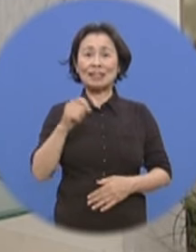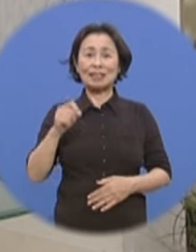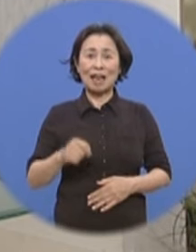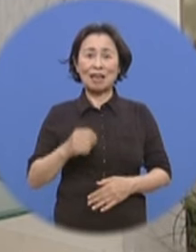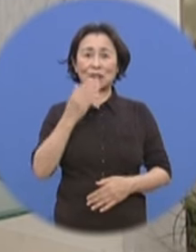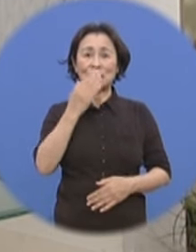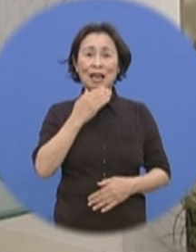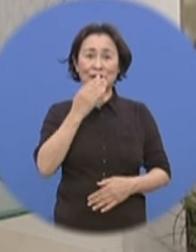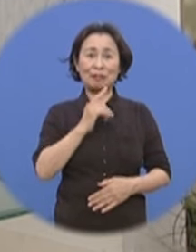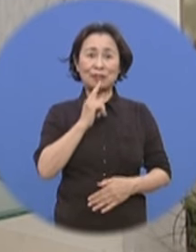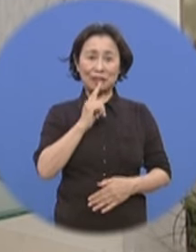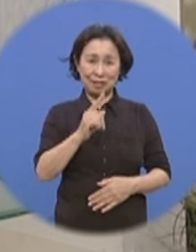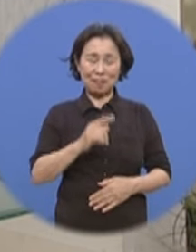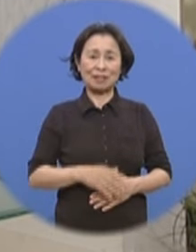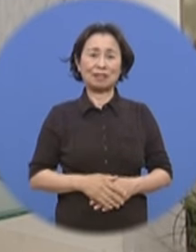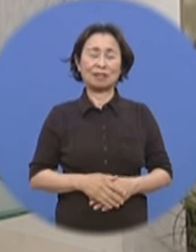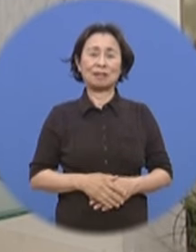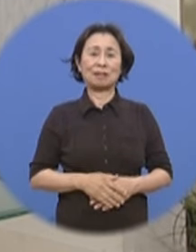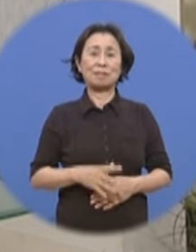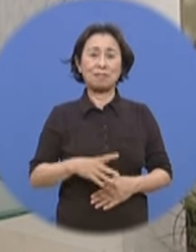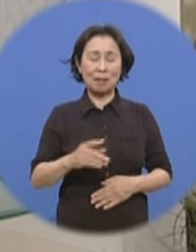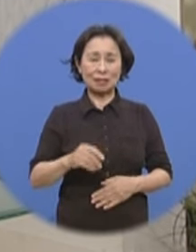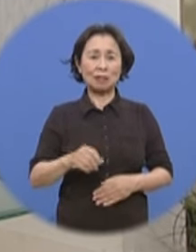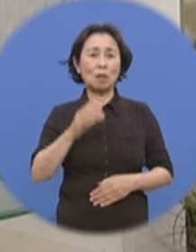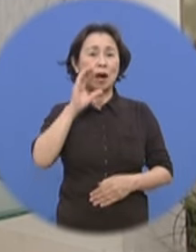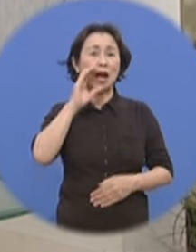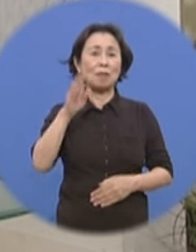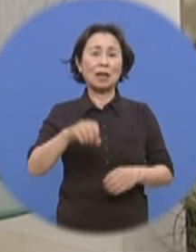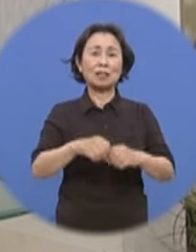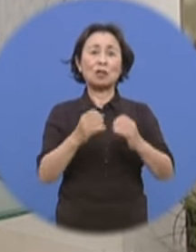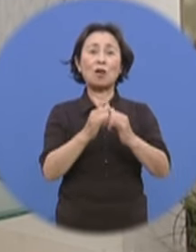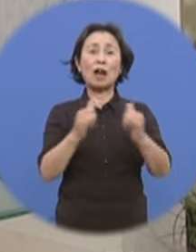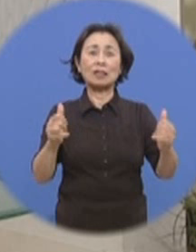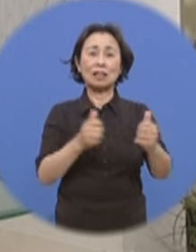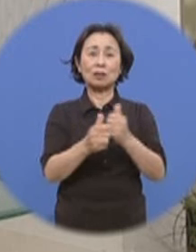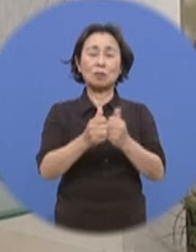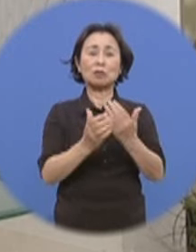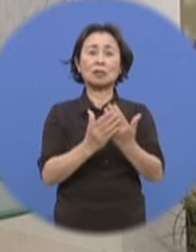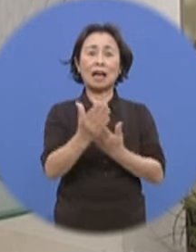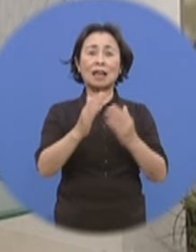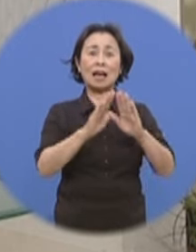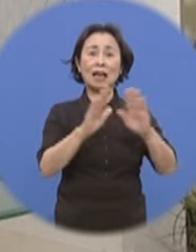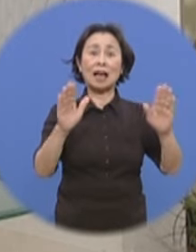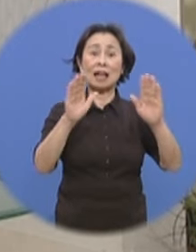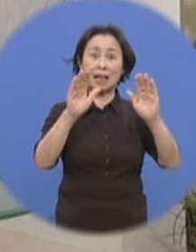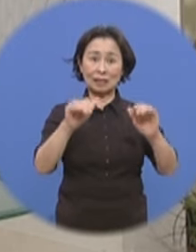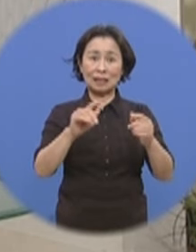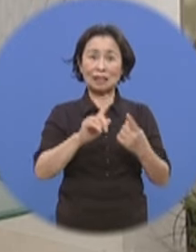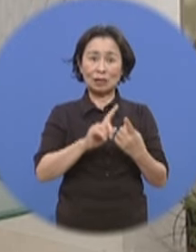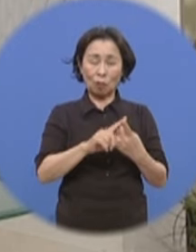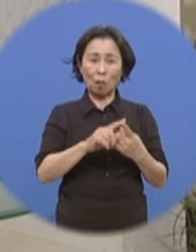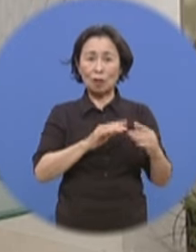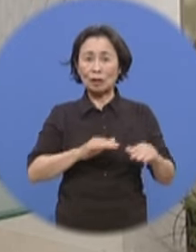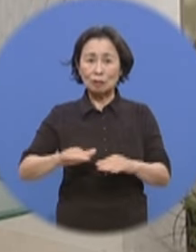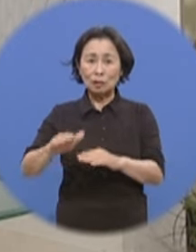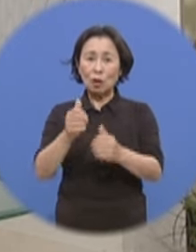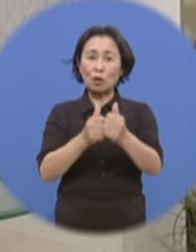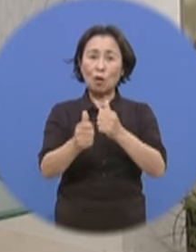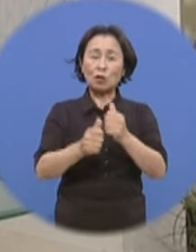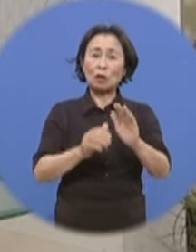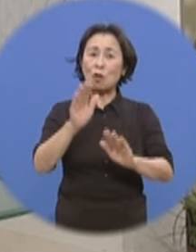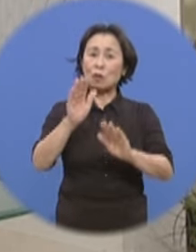です前半は県スポーツ大会の開会式と陸上競技の模様を紹介